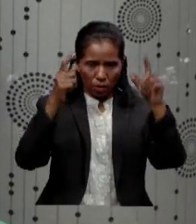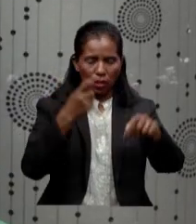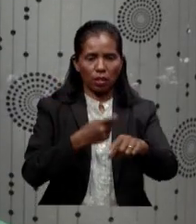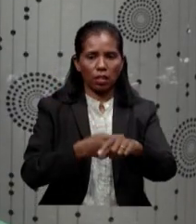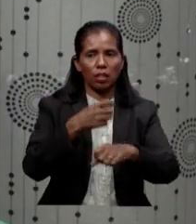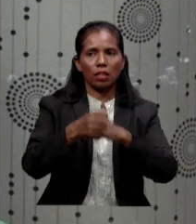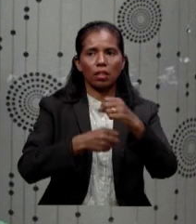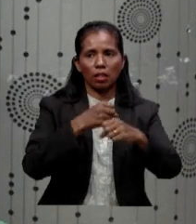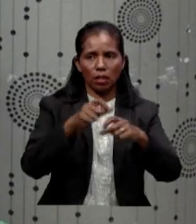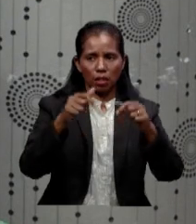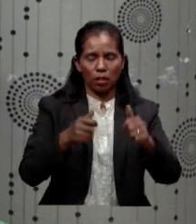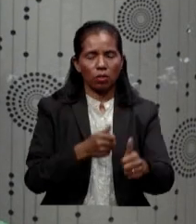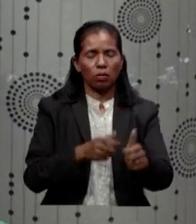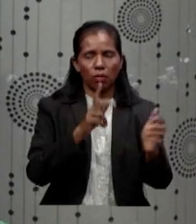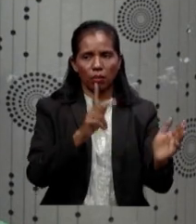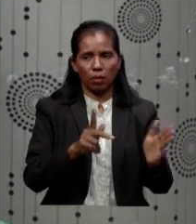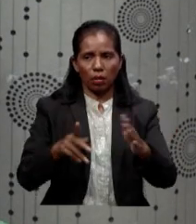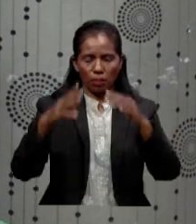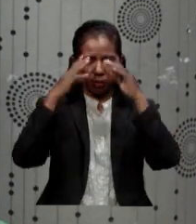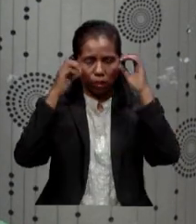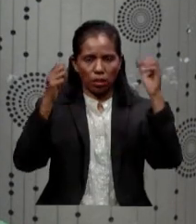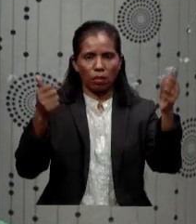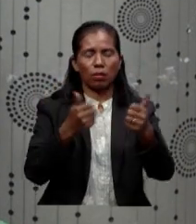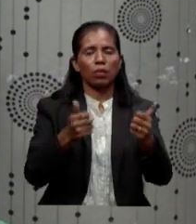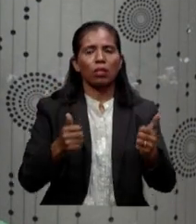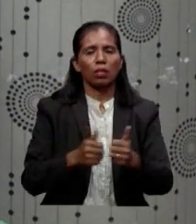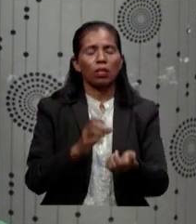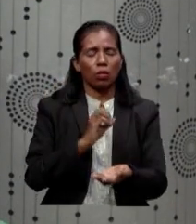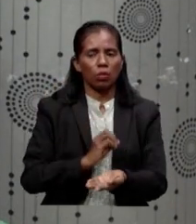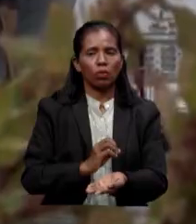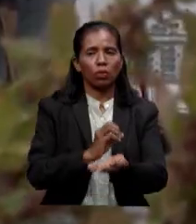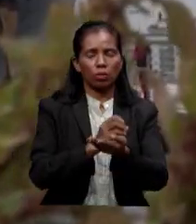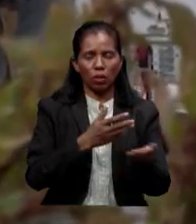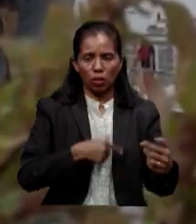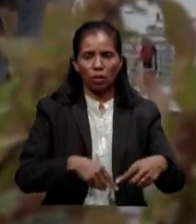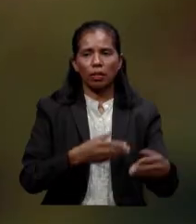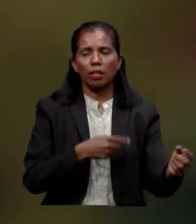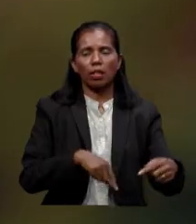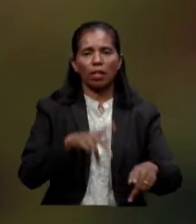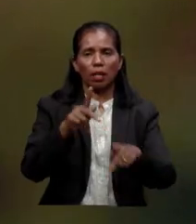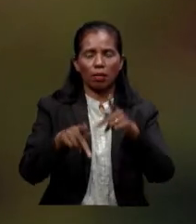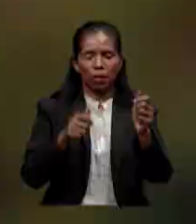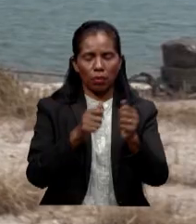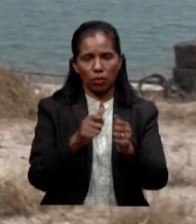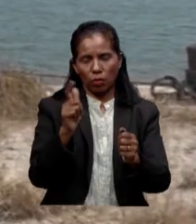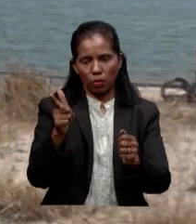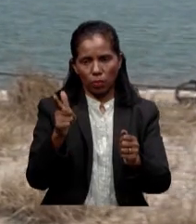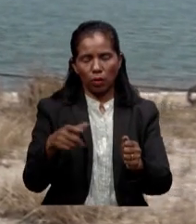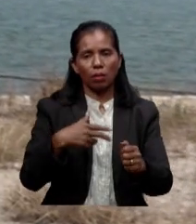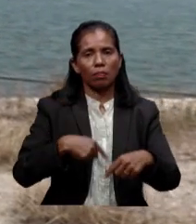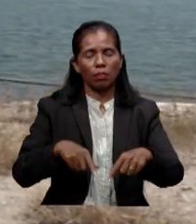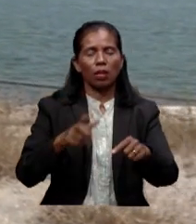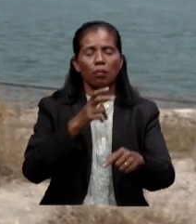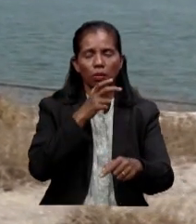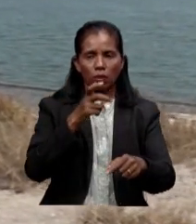ne. Tambane tuir planu, Presidente Autoridade Raioa, Seharuka Oikuse Oang, kuaze nairua nulu, ba Portugal, hodi